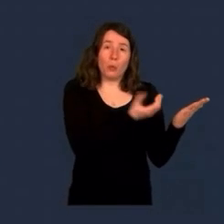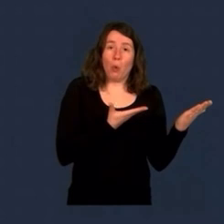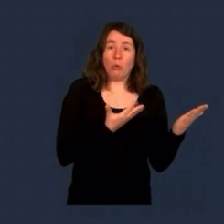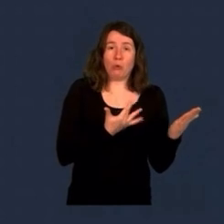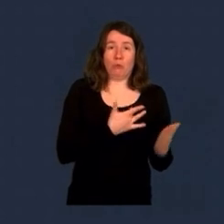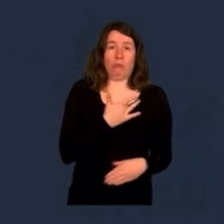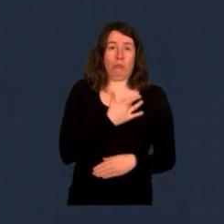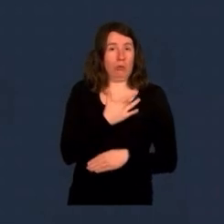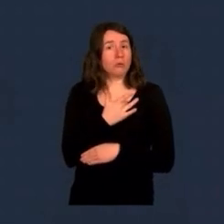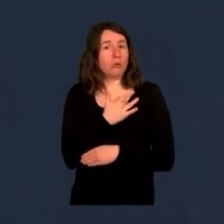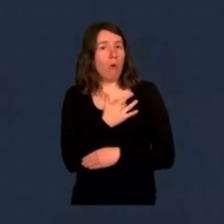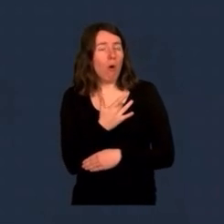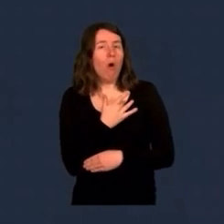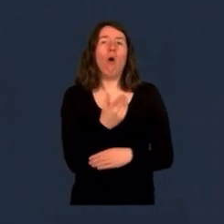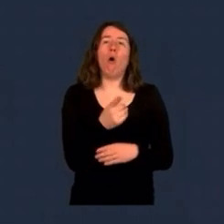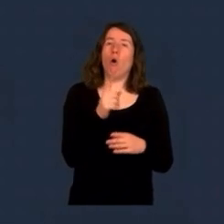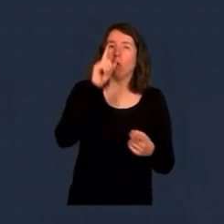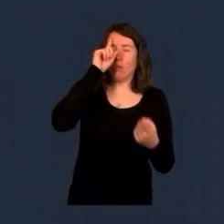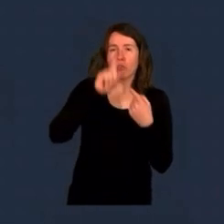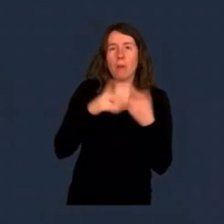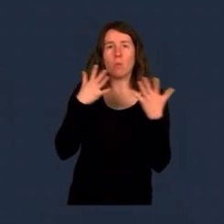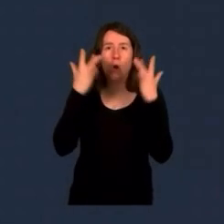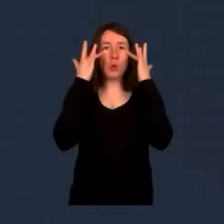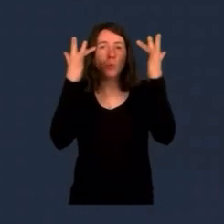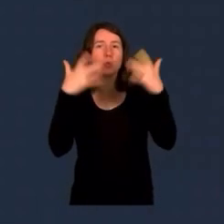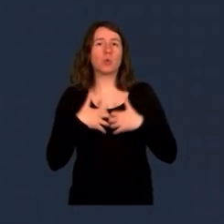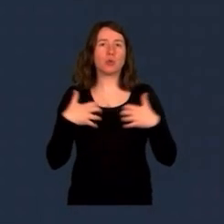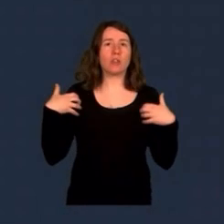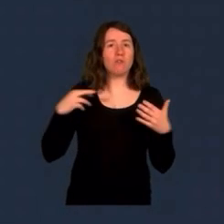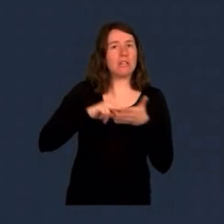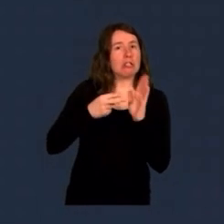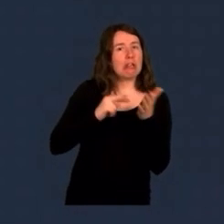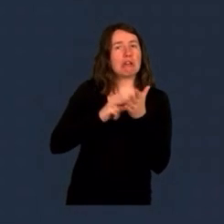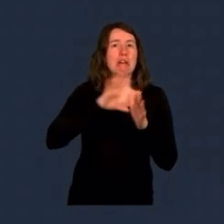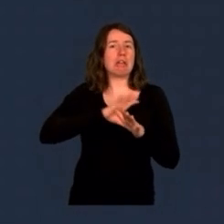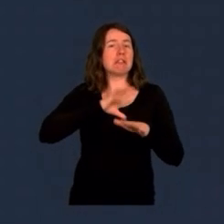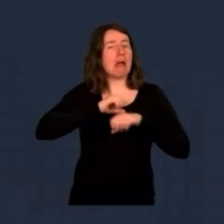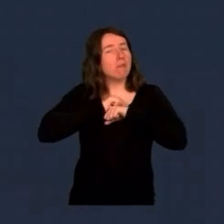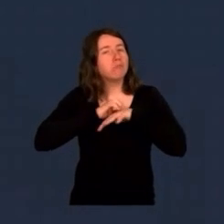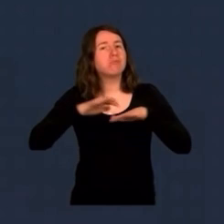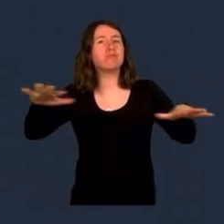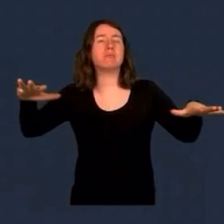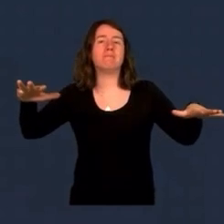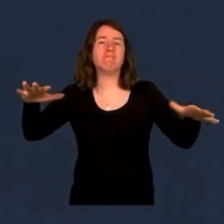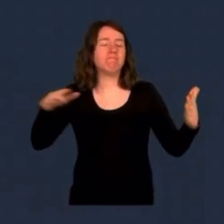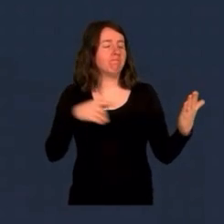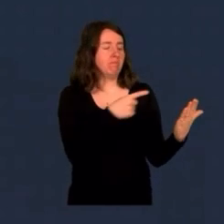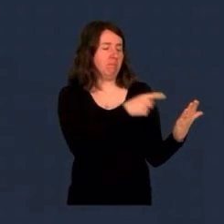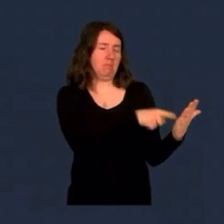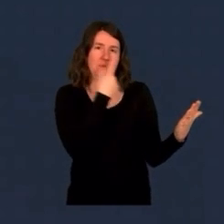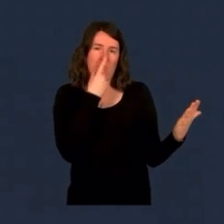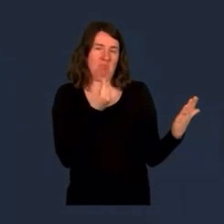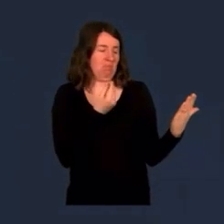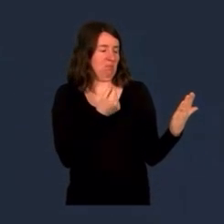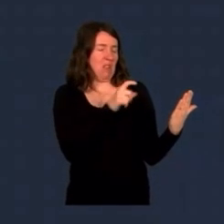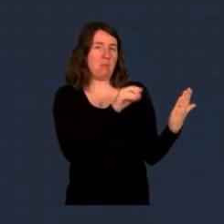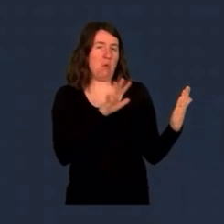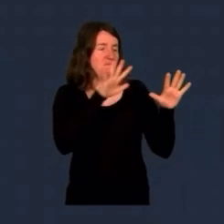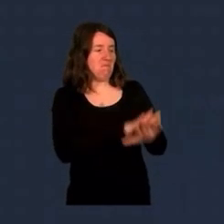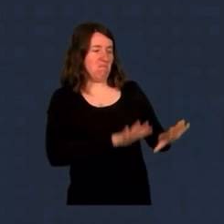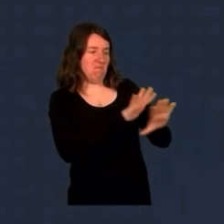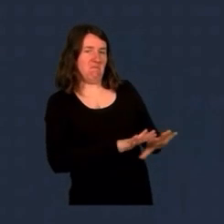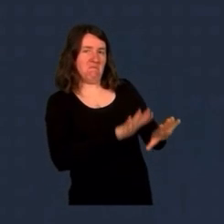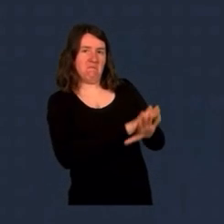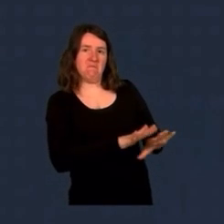de diffusion de la culture scientifique et technique industrielle de notre région. Mais elle reste pour nous néanmoins assez vague, en particulier